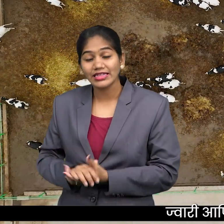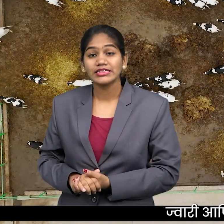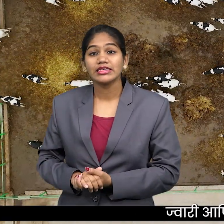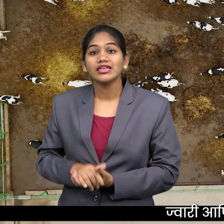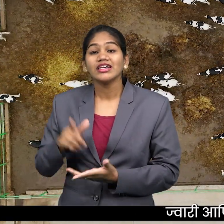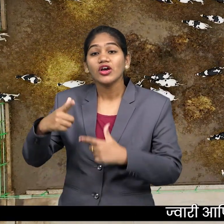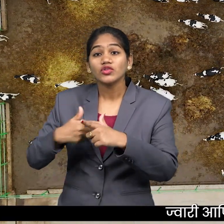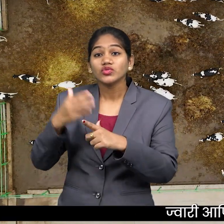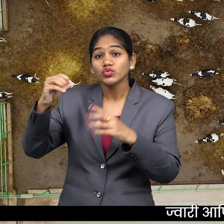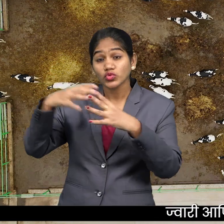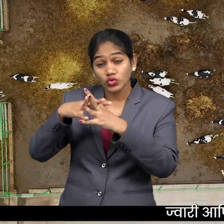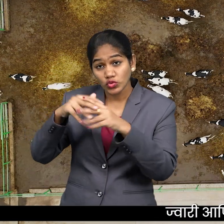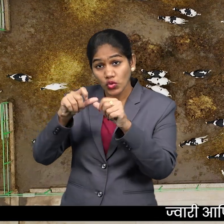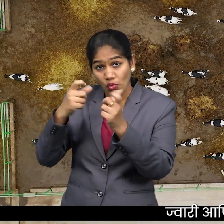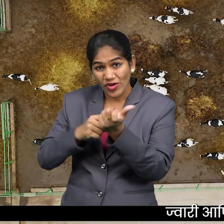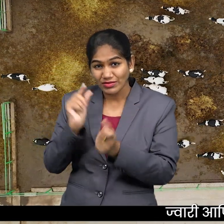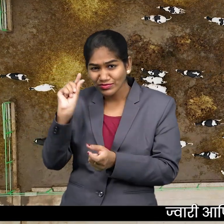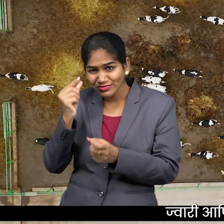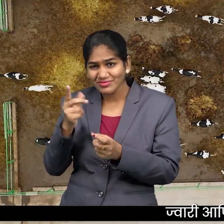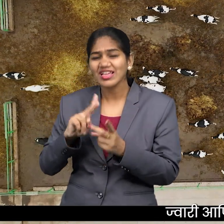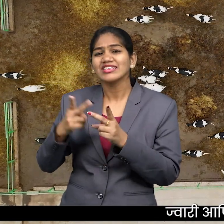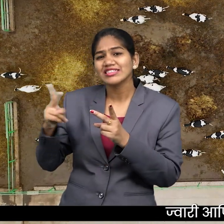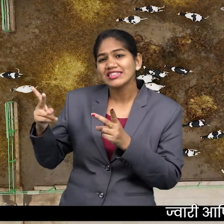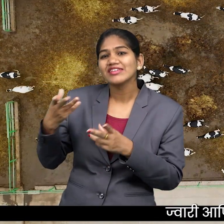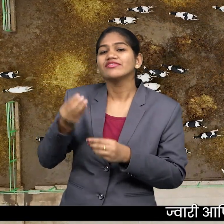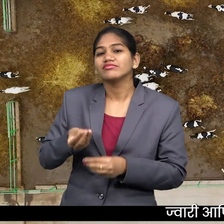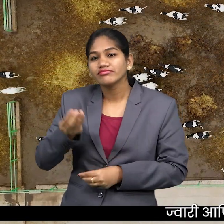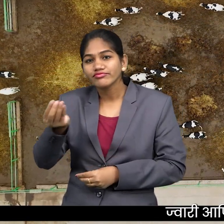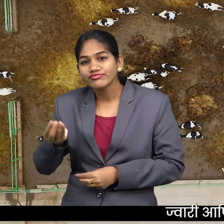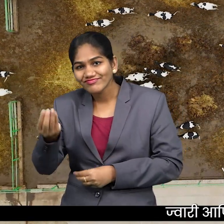ज्वारी आणि बाजरीचा चारा देतात.